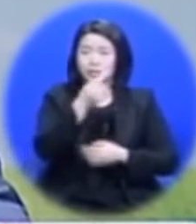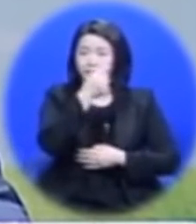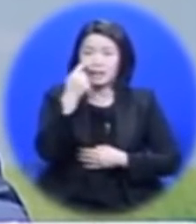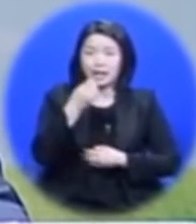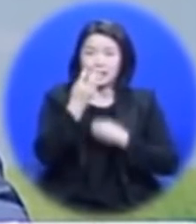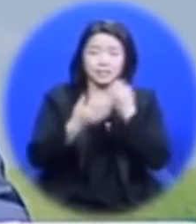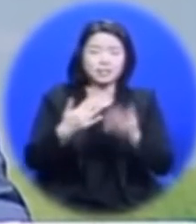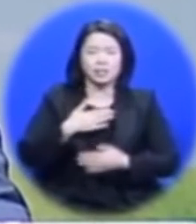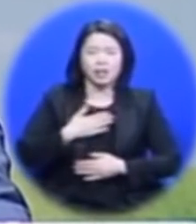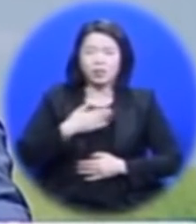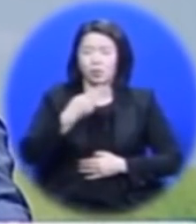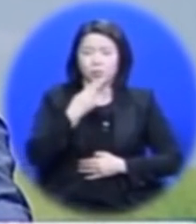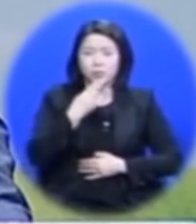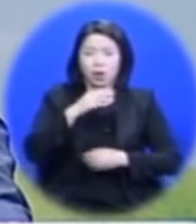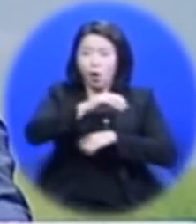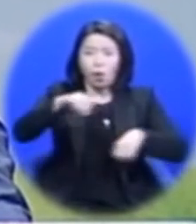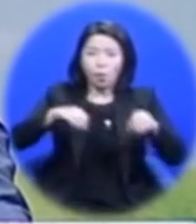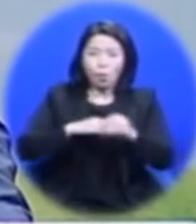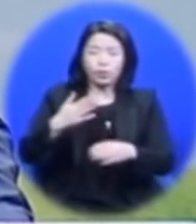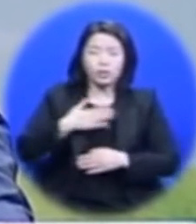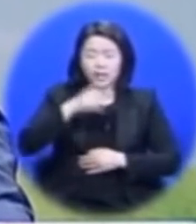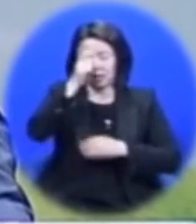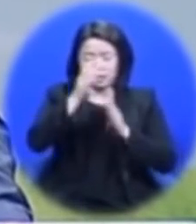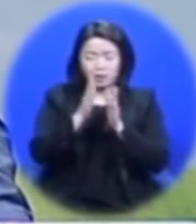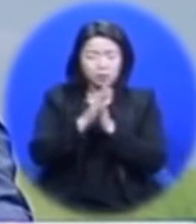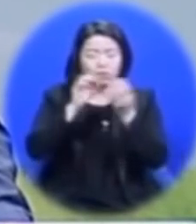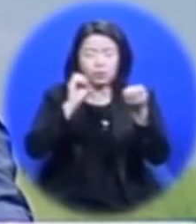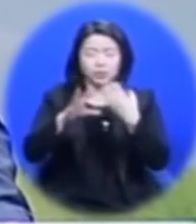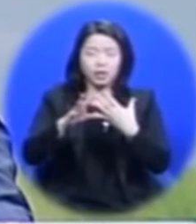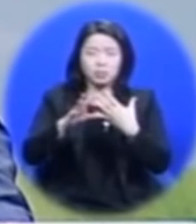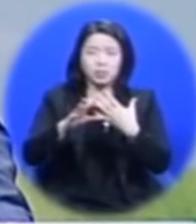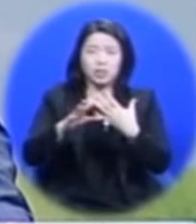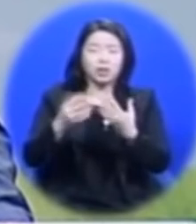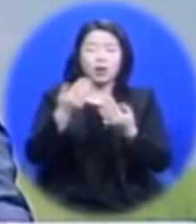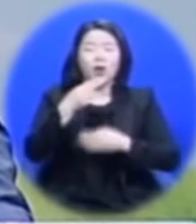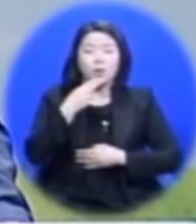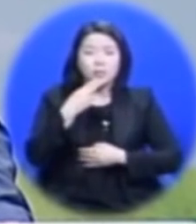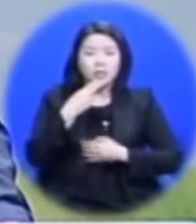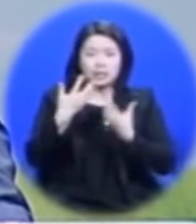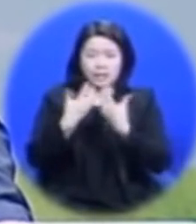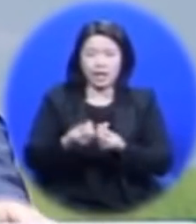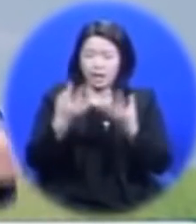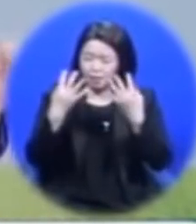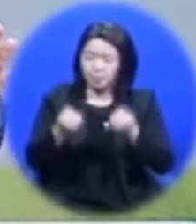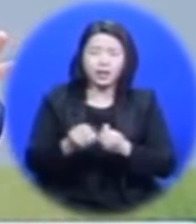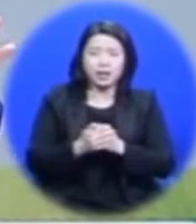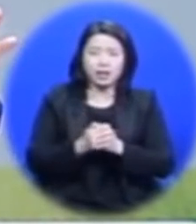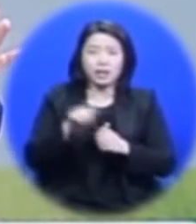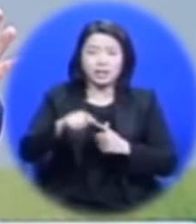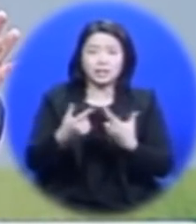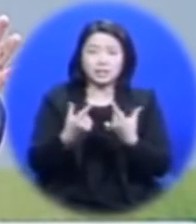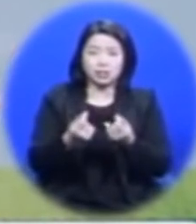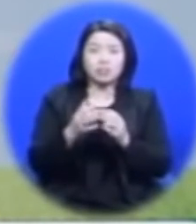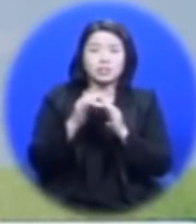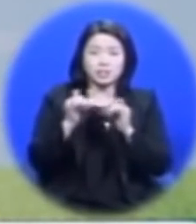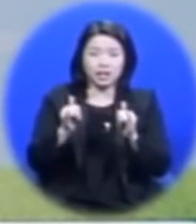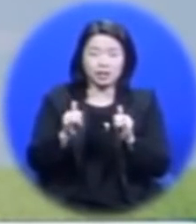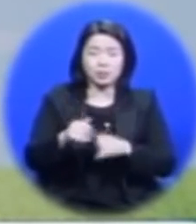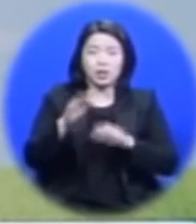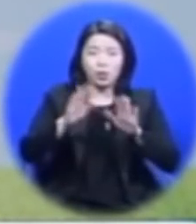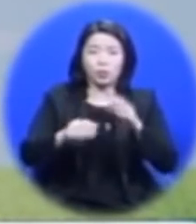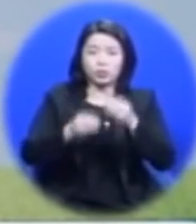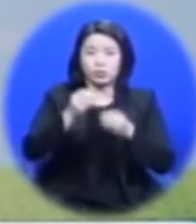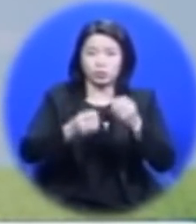없어. 나는 오히려 기도가 응답 안 받은 사례는 너무 많아. 이러신 분들이 오늘 이